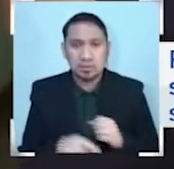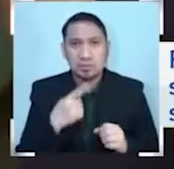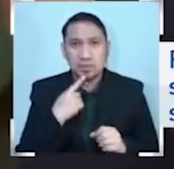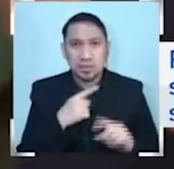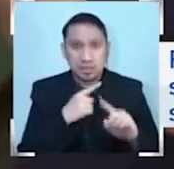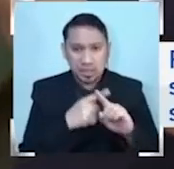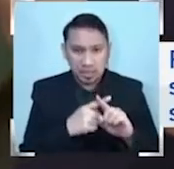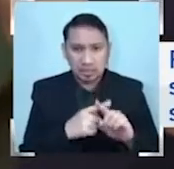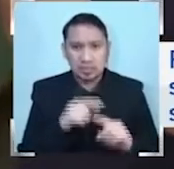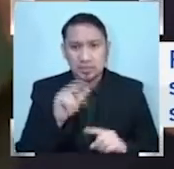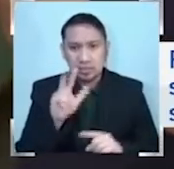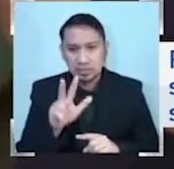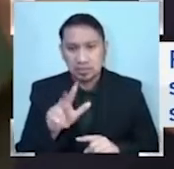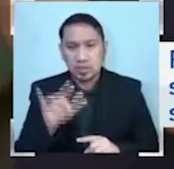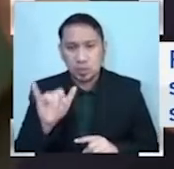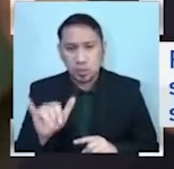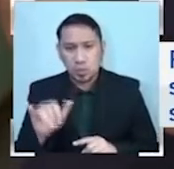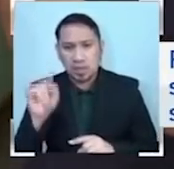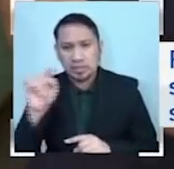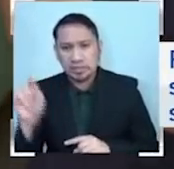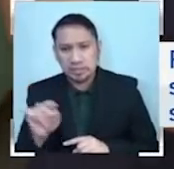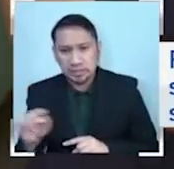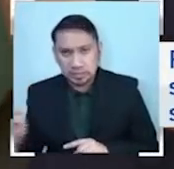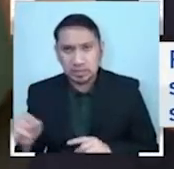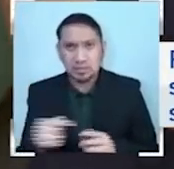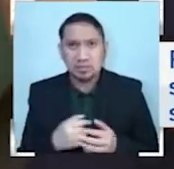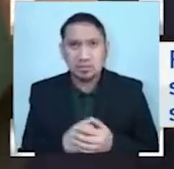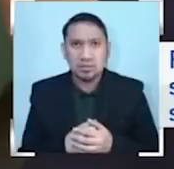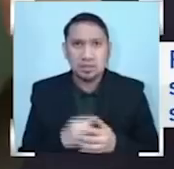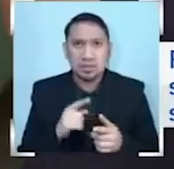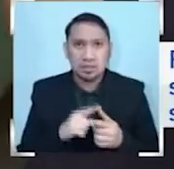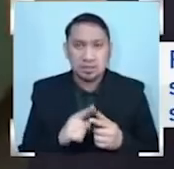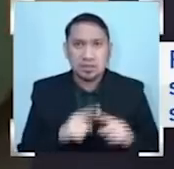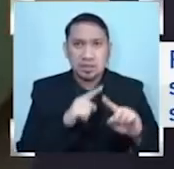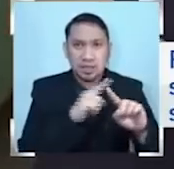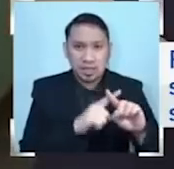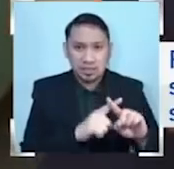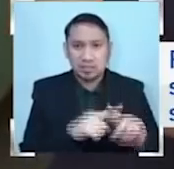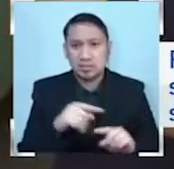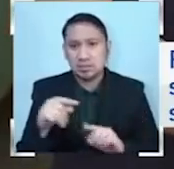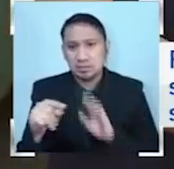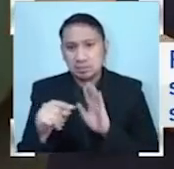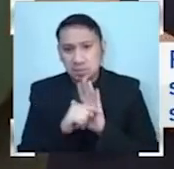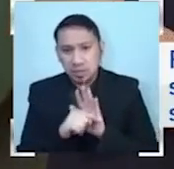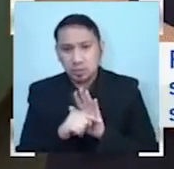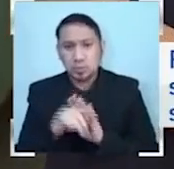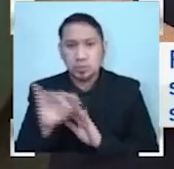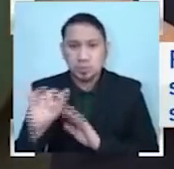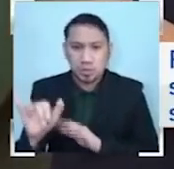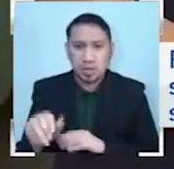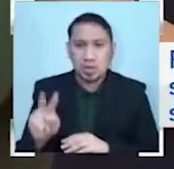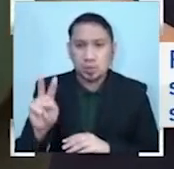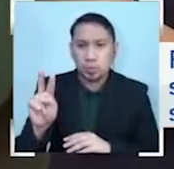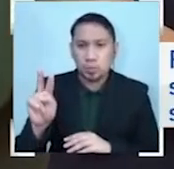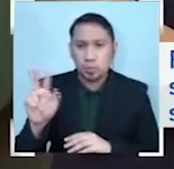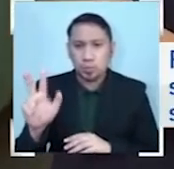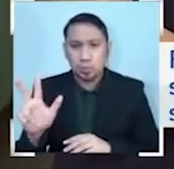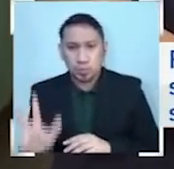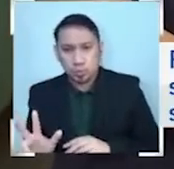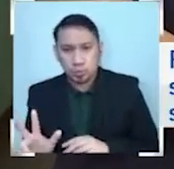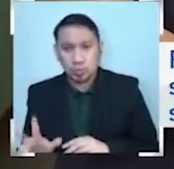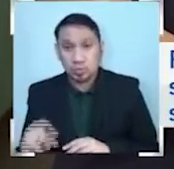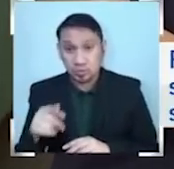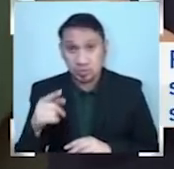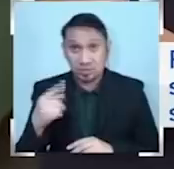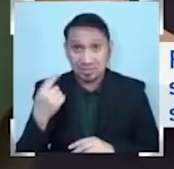3, Y, Z. Oh, tapos X minus, oh. Two-third. Ano ba yan? Naintindihan mo ba yan?